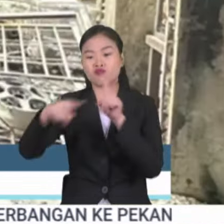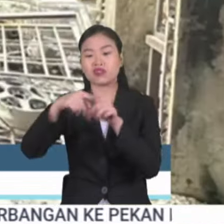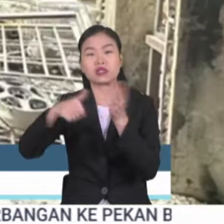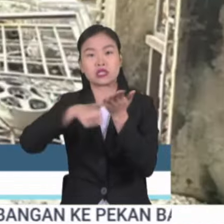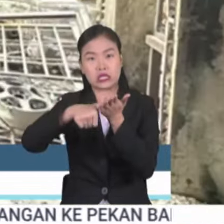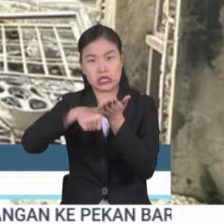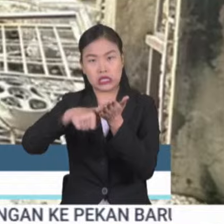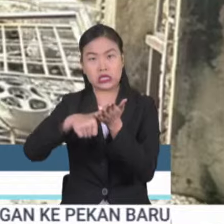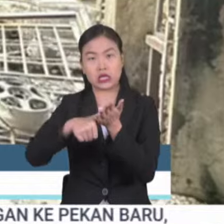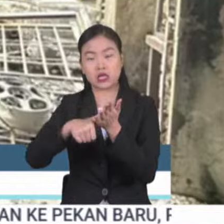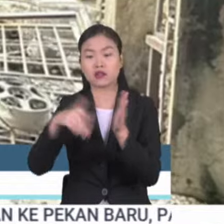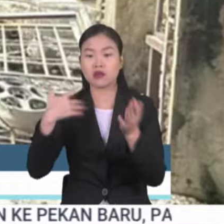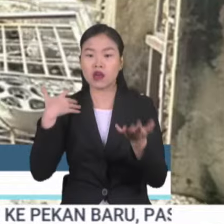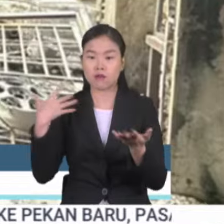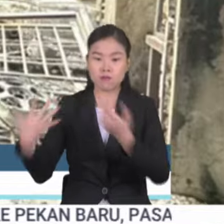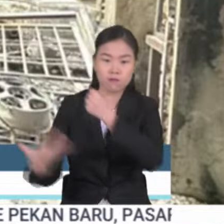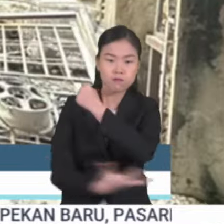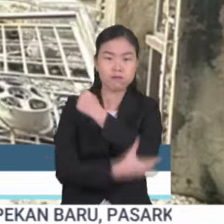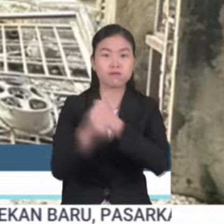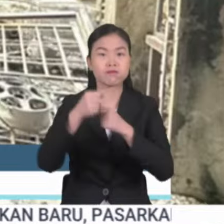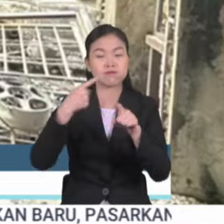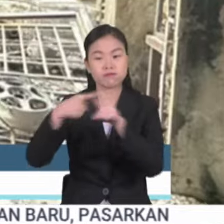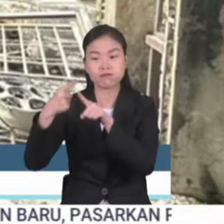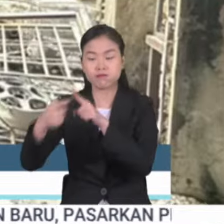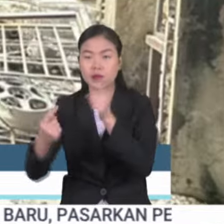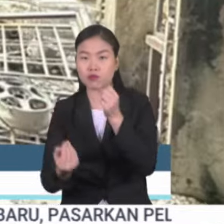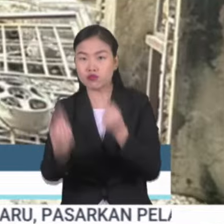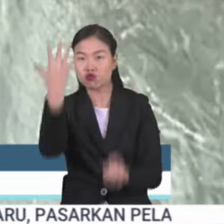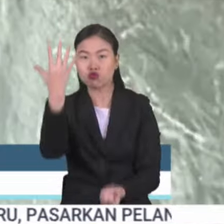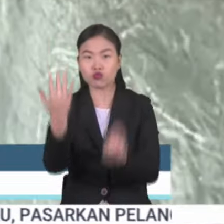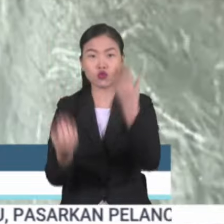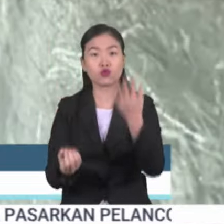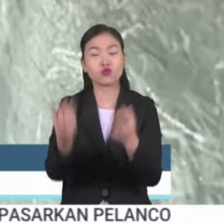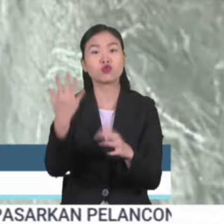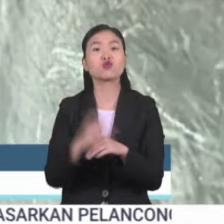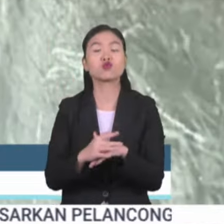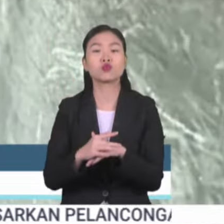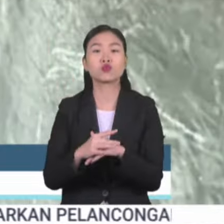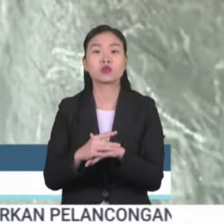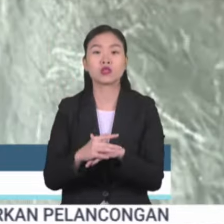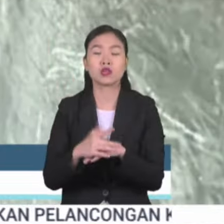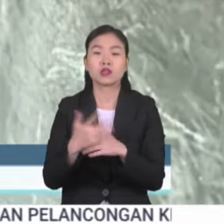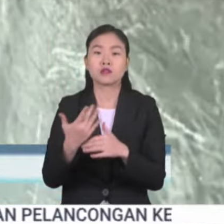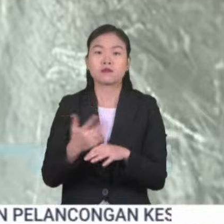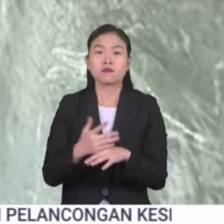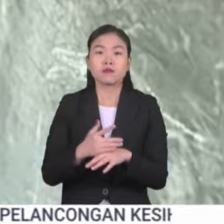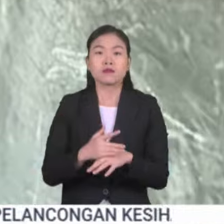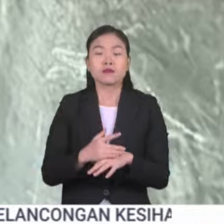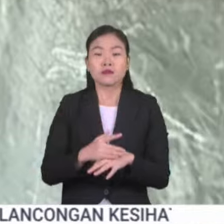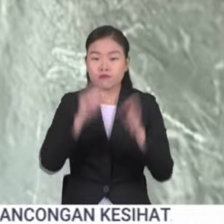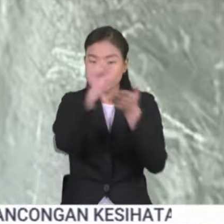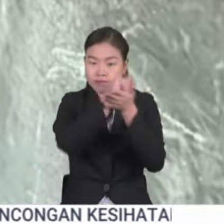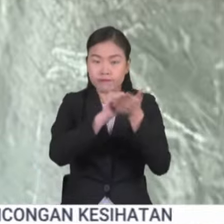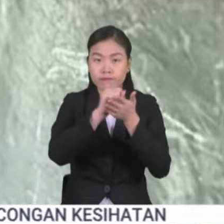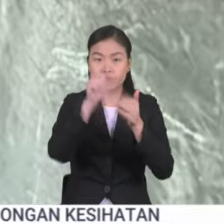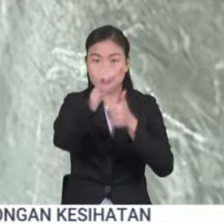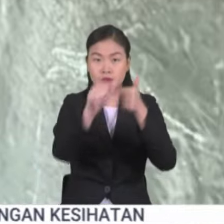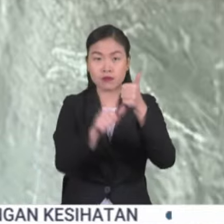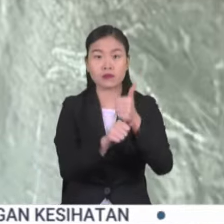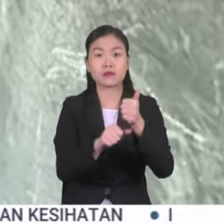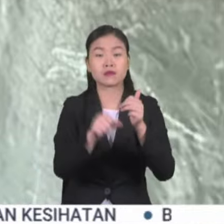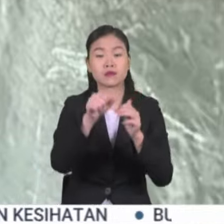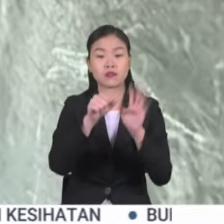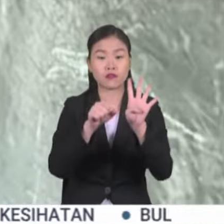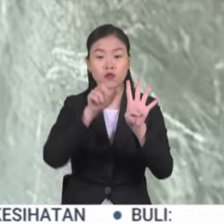dirampas pelbagai jenis mercun dan kedua-dua suspek direman sehingga 6 November kes disiasat mengikut seksyen 435 kanun